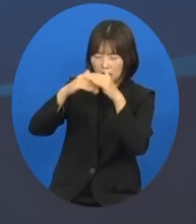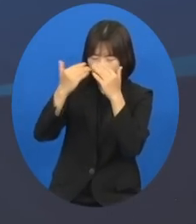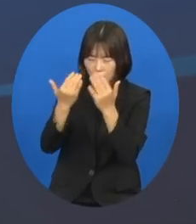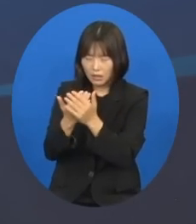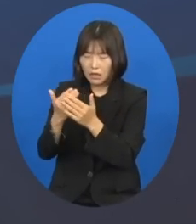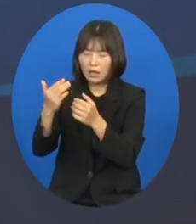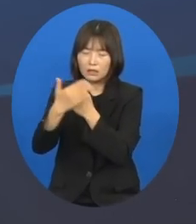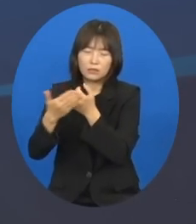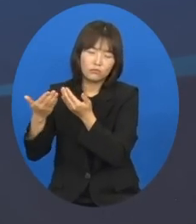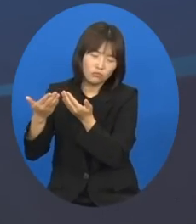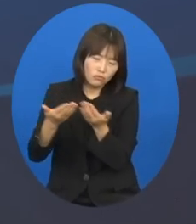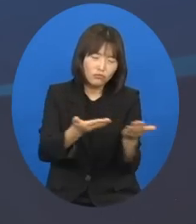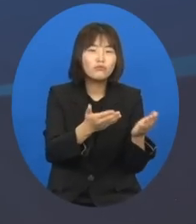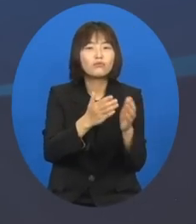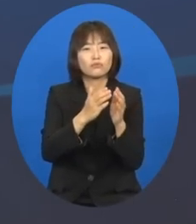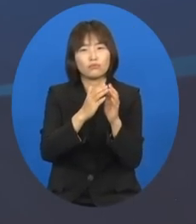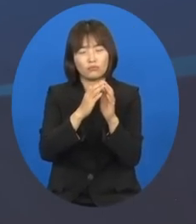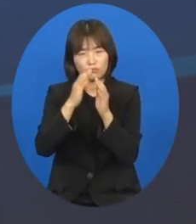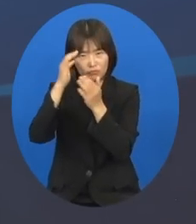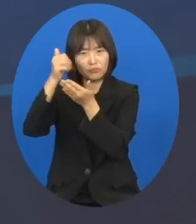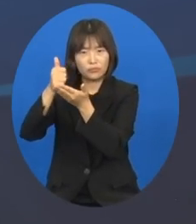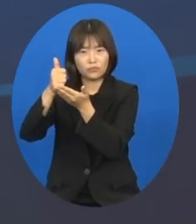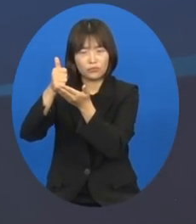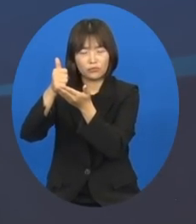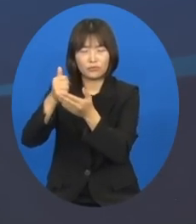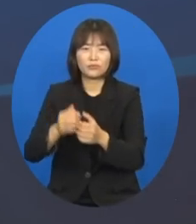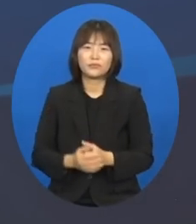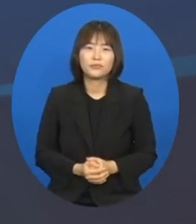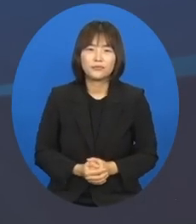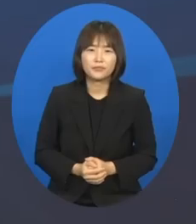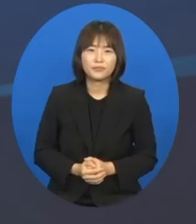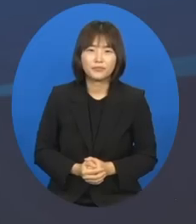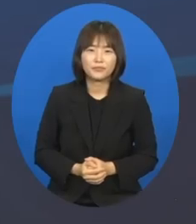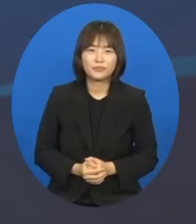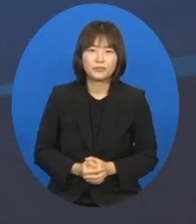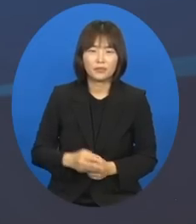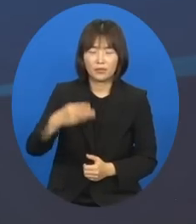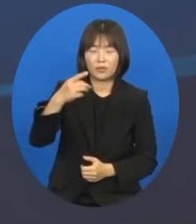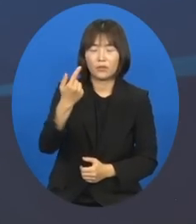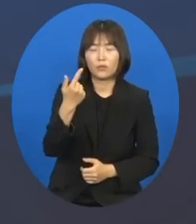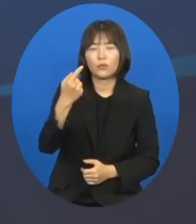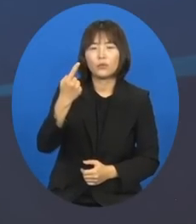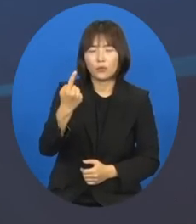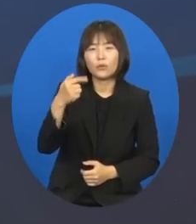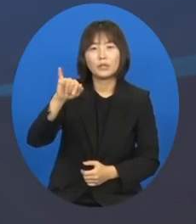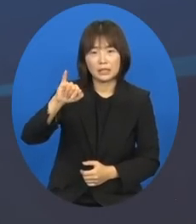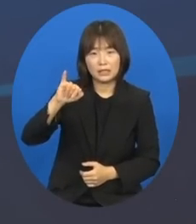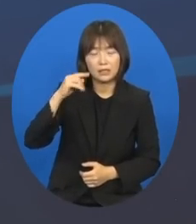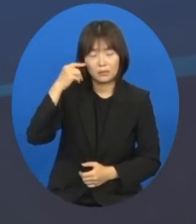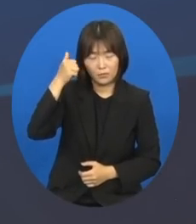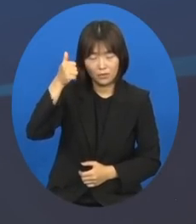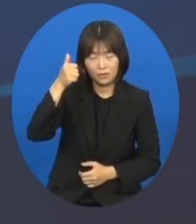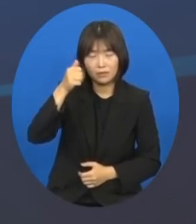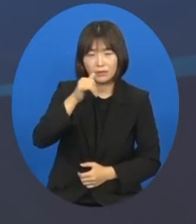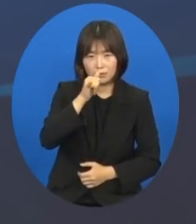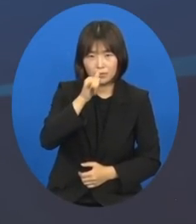것 그래서 은혜가 매력적이라는 거예요 돈이 캠퍼러라고 하는 목사님이 있습니다 그분이